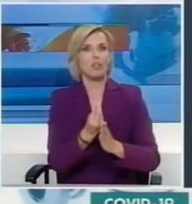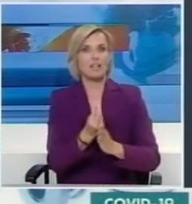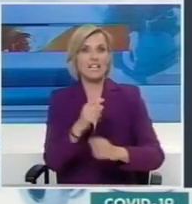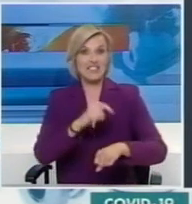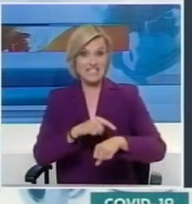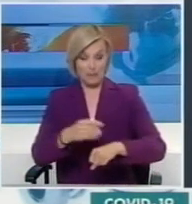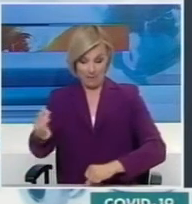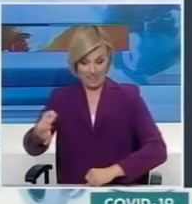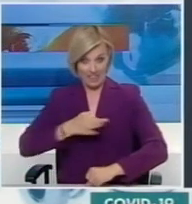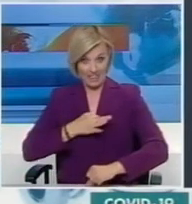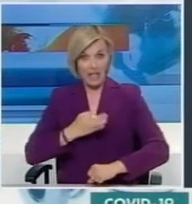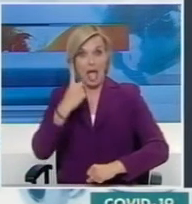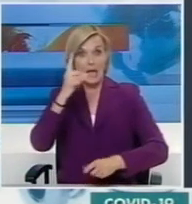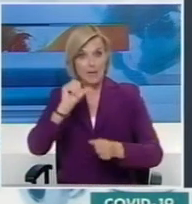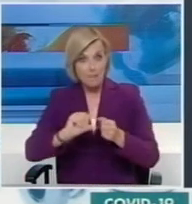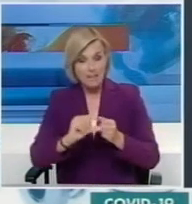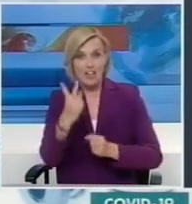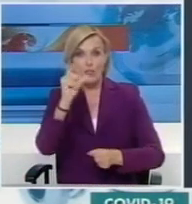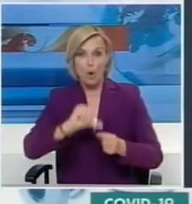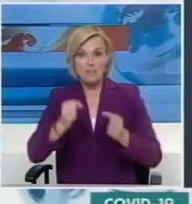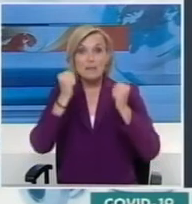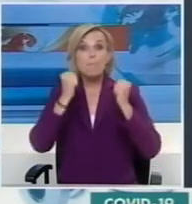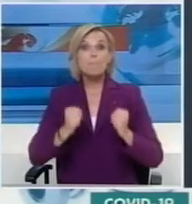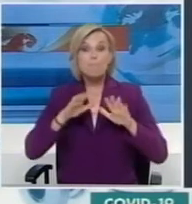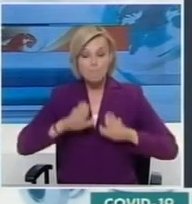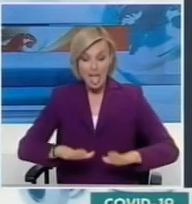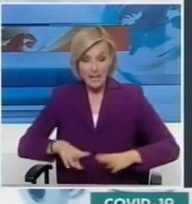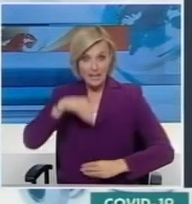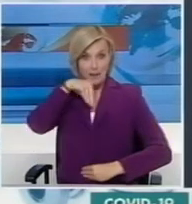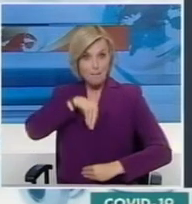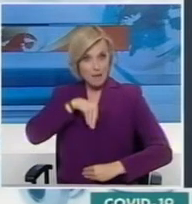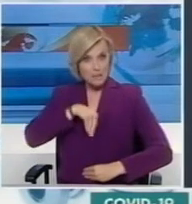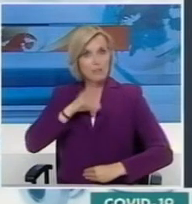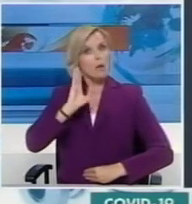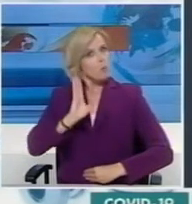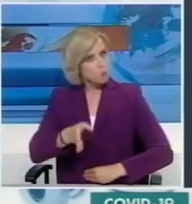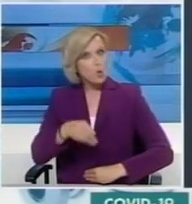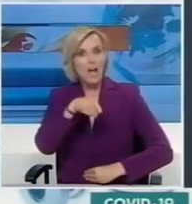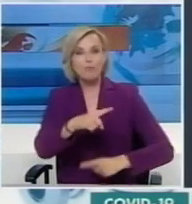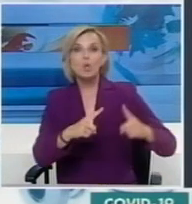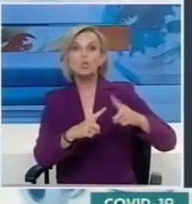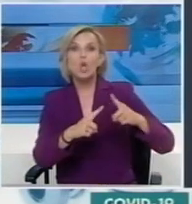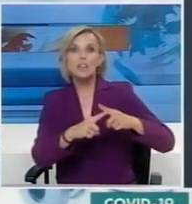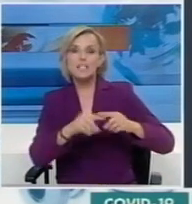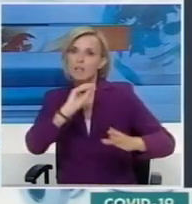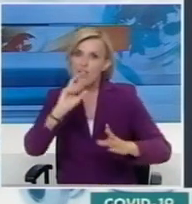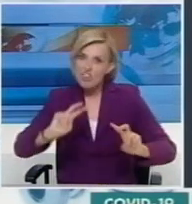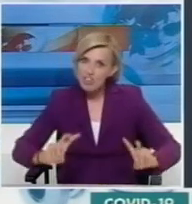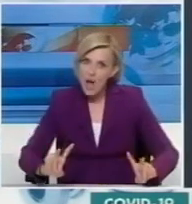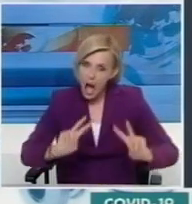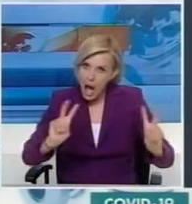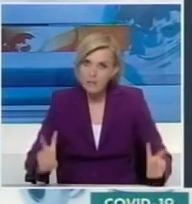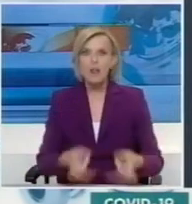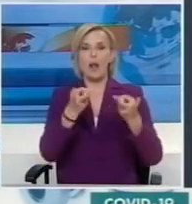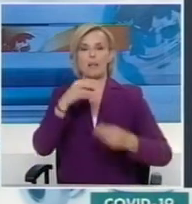μόλυνση. Συγκεκριμένα στους ασθενείς, πραγματοποιήθηκε η πιο αξιόπιστη δοκιμασία για την ανίχνευση ενεργού ιού που μπορεί να μεταδοθεί.